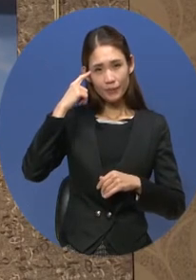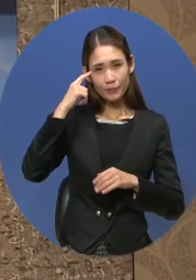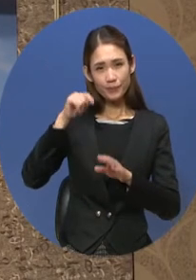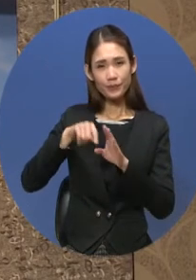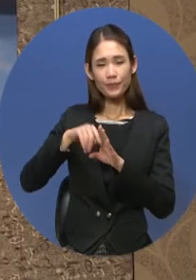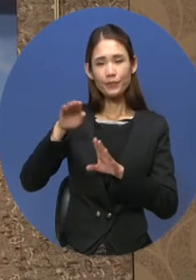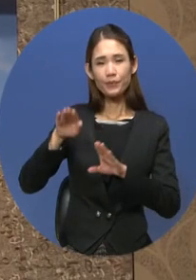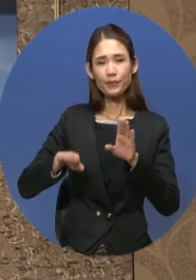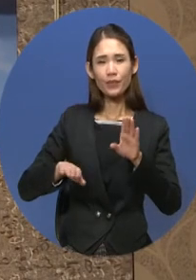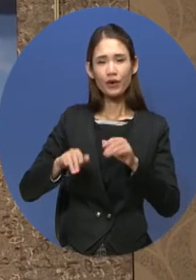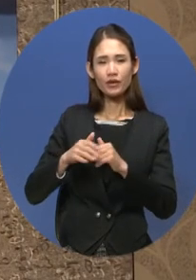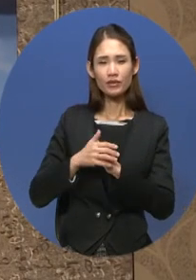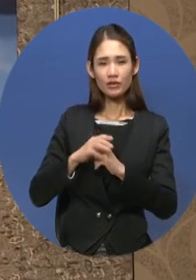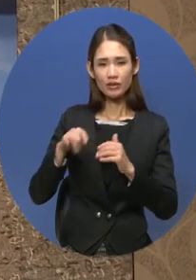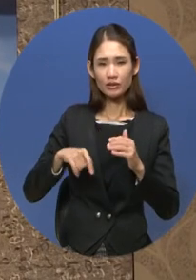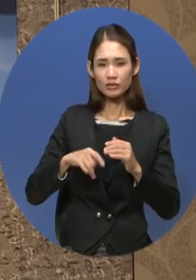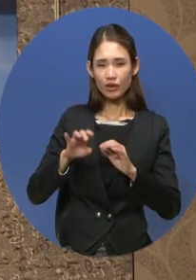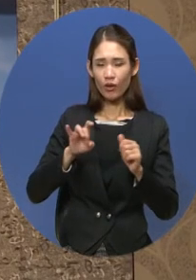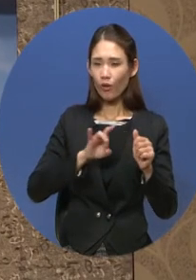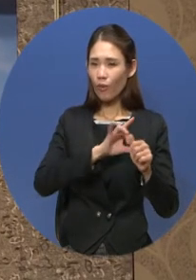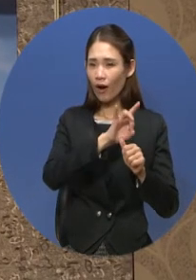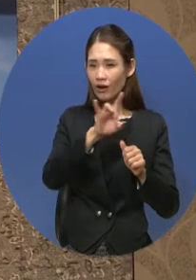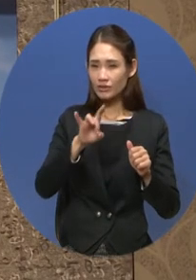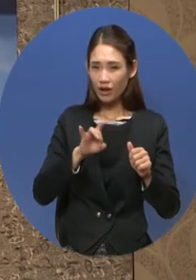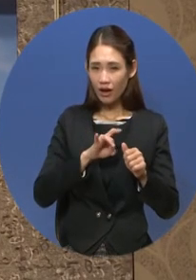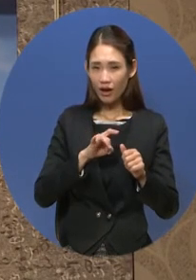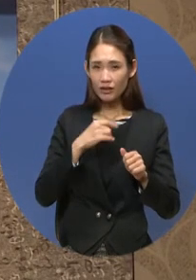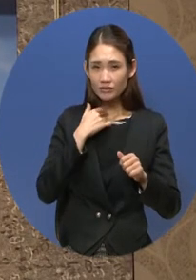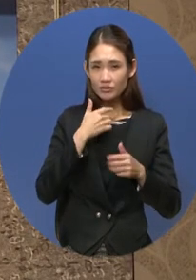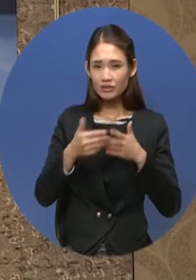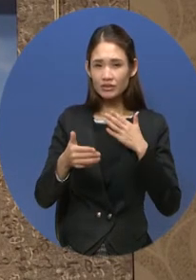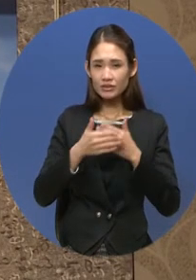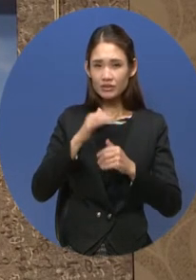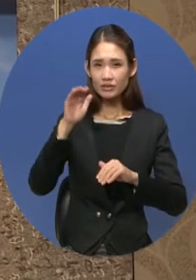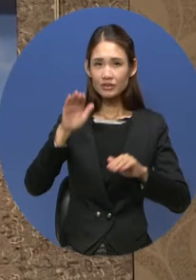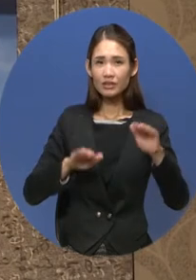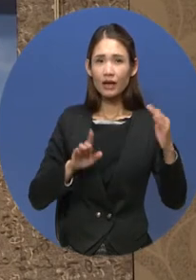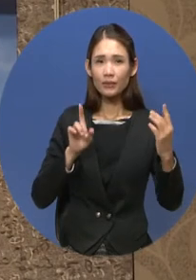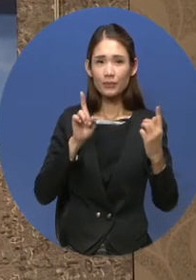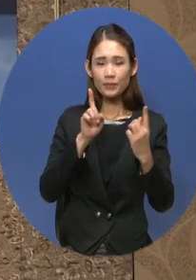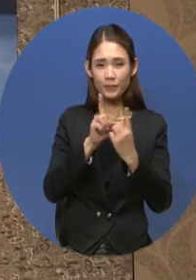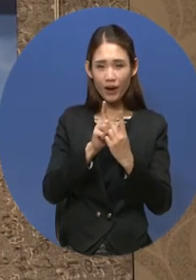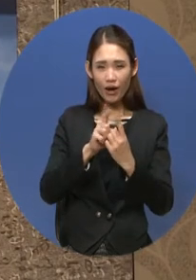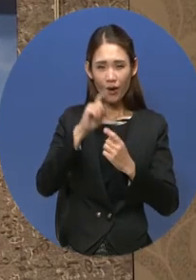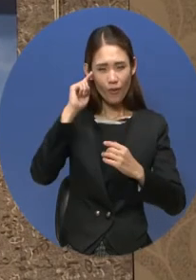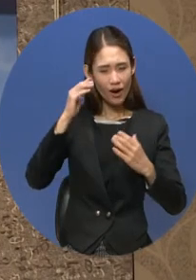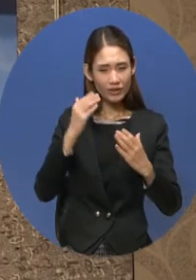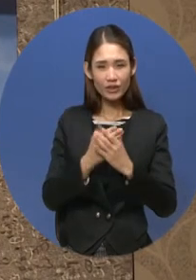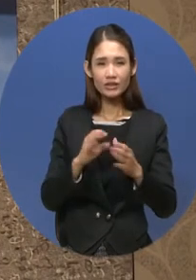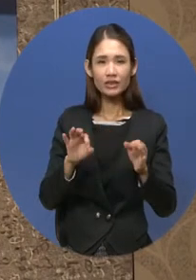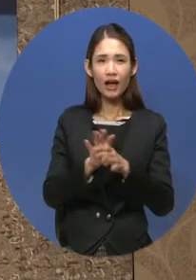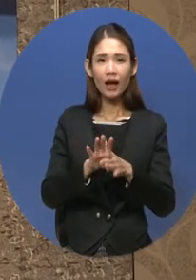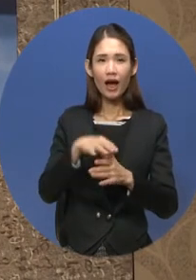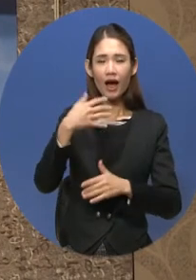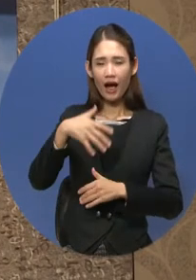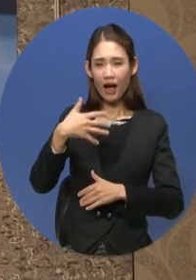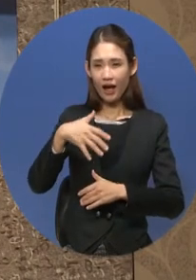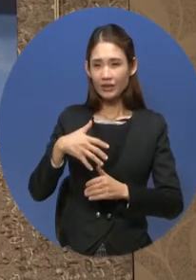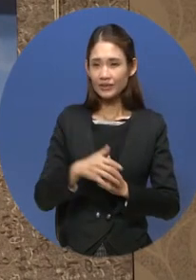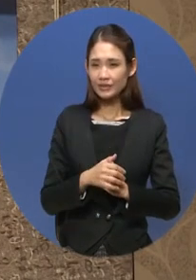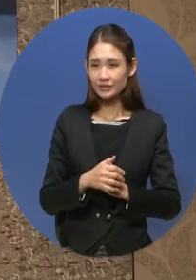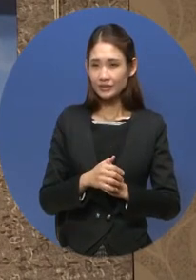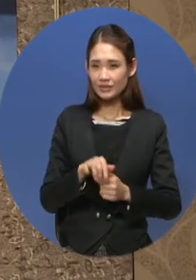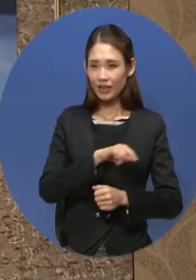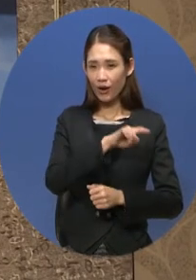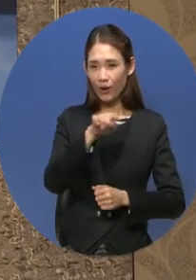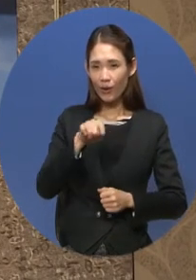왕따를 당한다든가, 좀 어려움을 겪는다든가, 차별받는 것에 대한 게 아직 완전히 없어지질 않았어요. 그래서